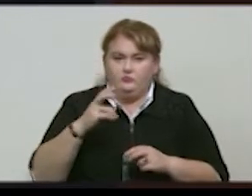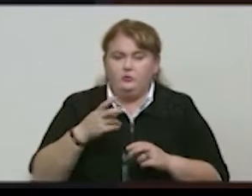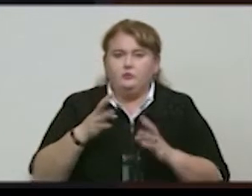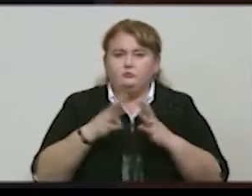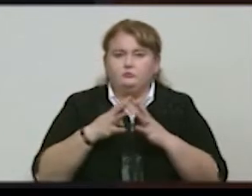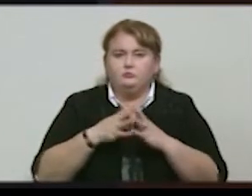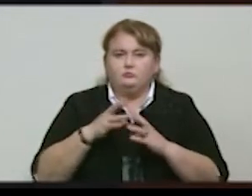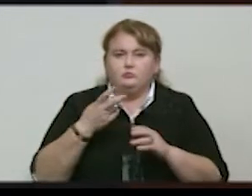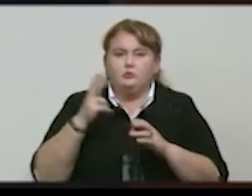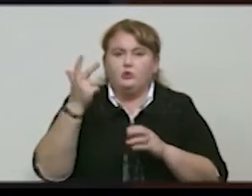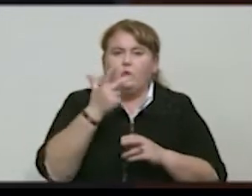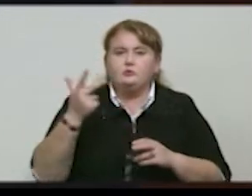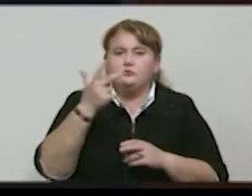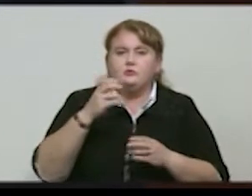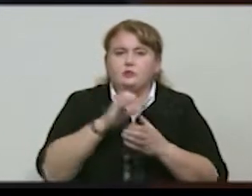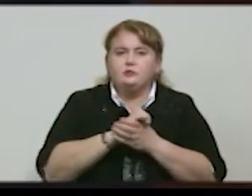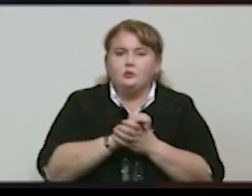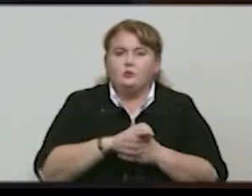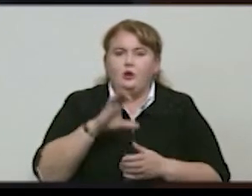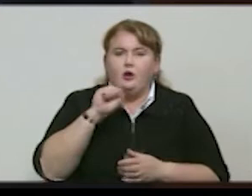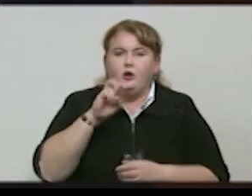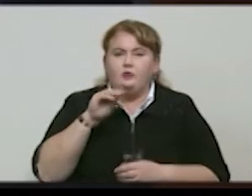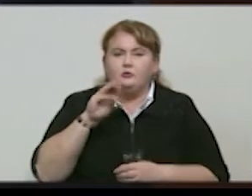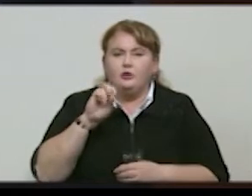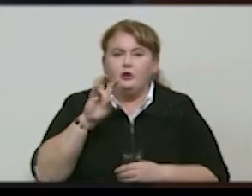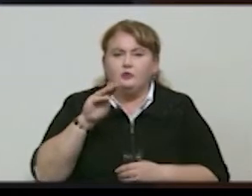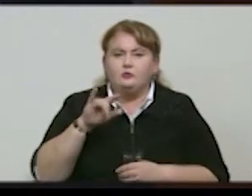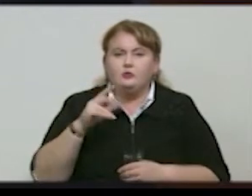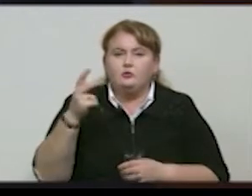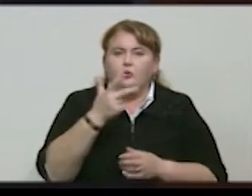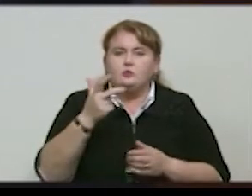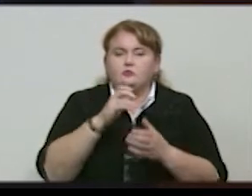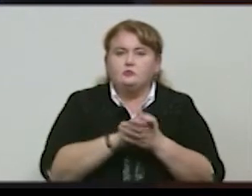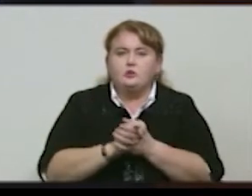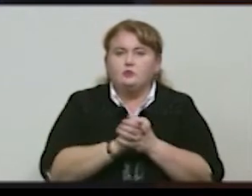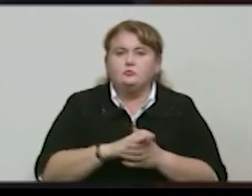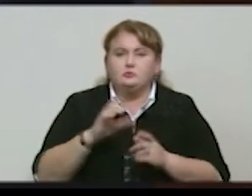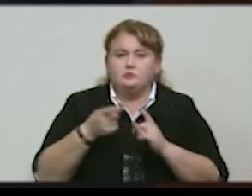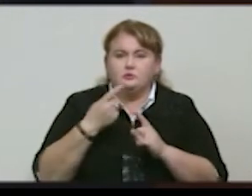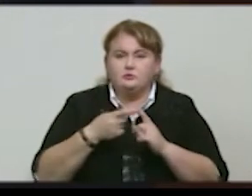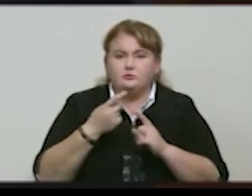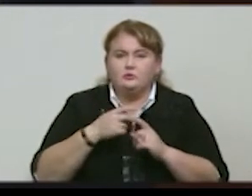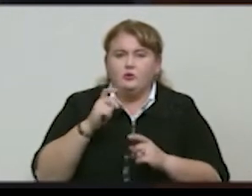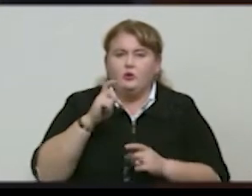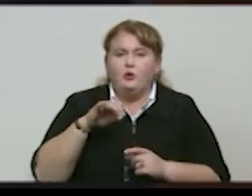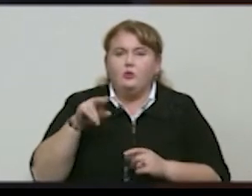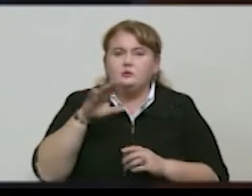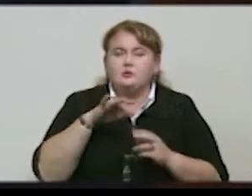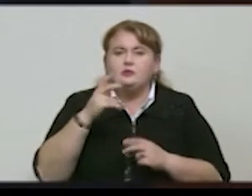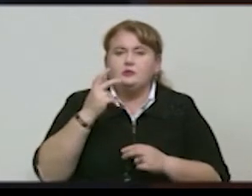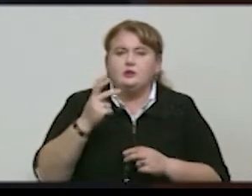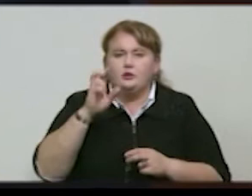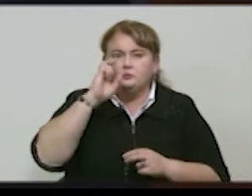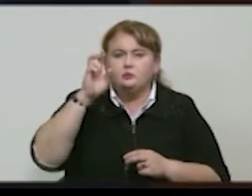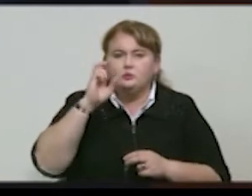Это Тройственного союза и Антанты. Тройственный союз, он так и называется, входили три государства.